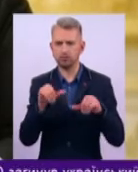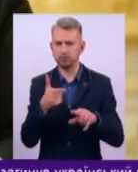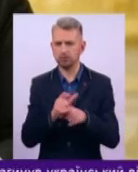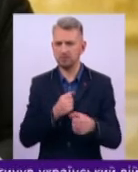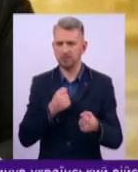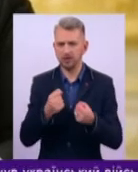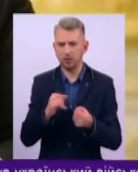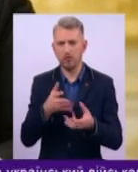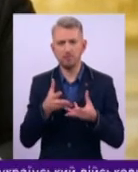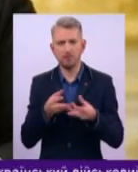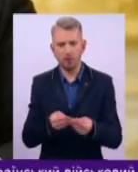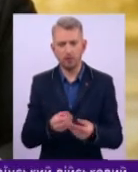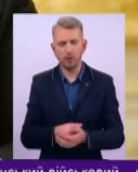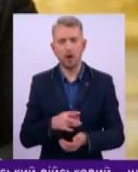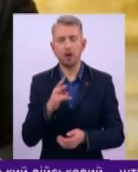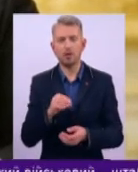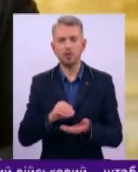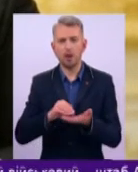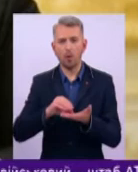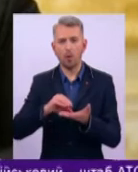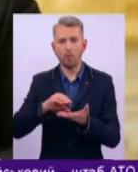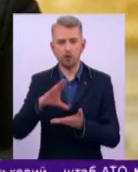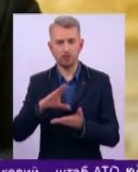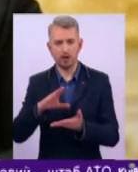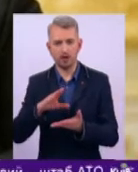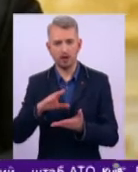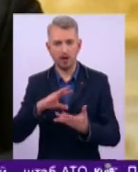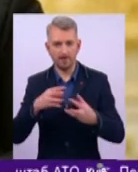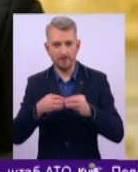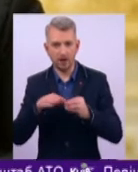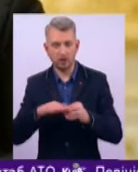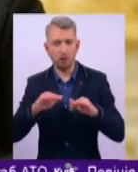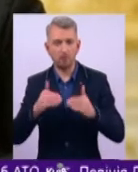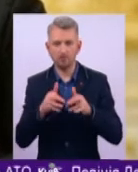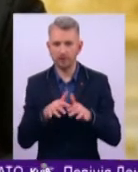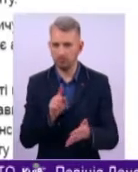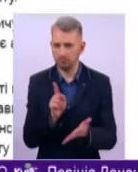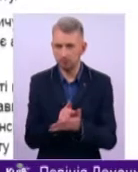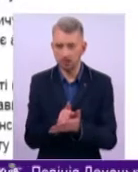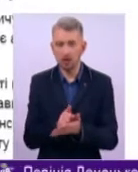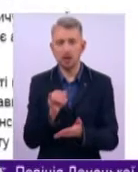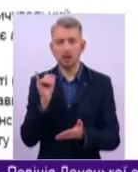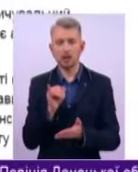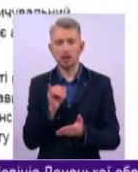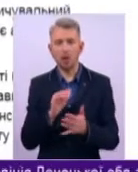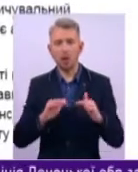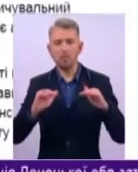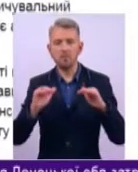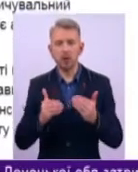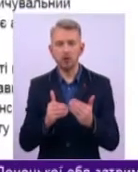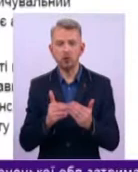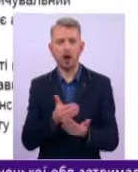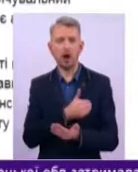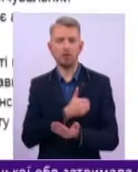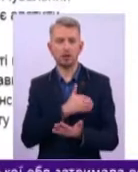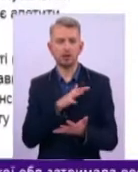і впливовою. Накопичувальний ефект обмежувальних заходів неминучий і впевнено обмежує апетити